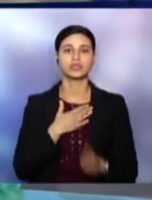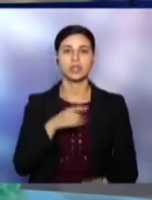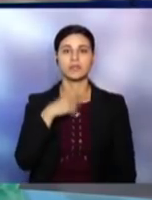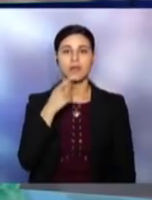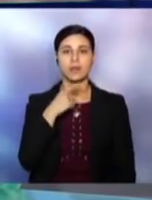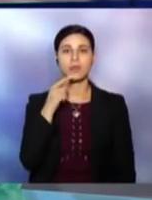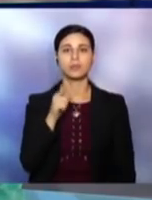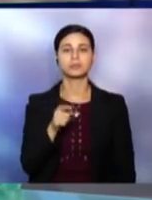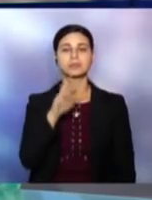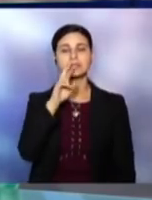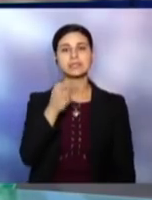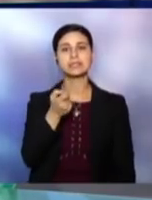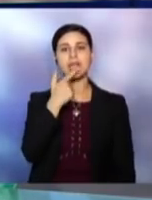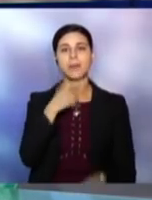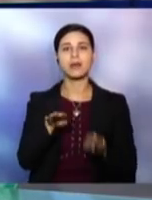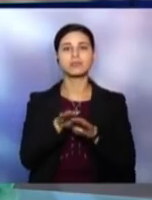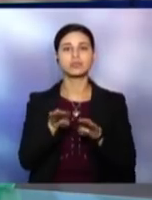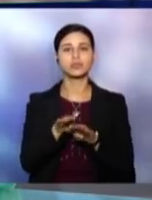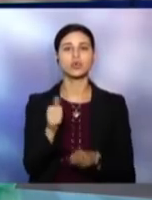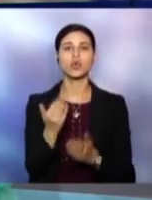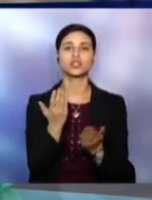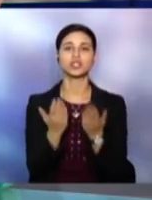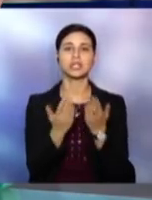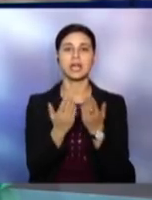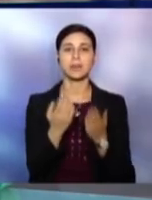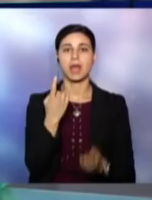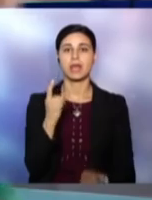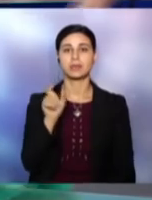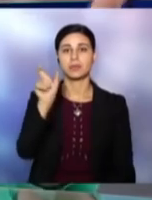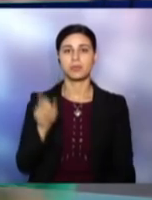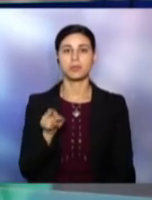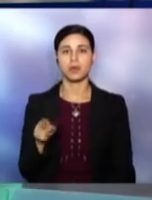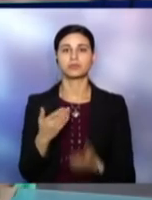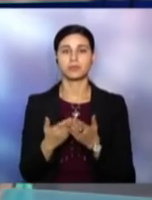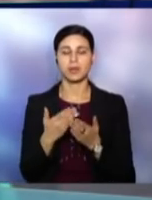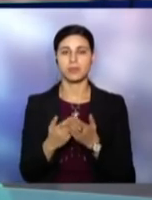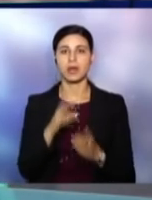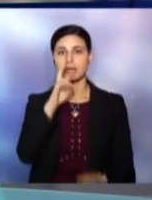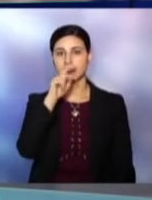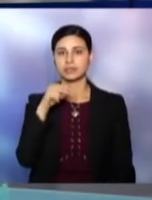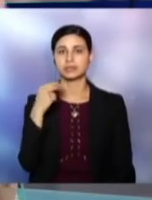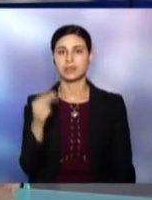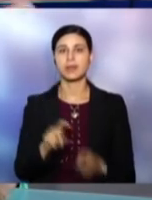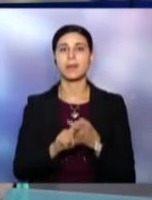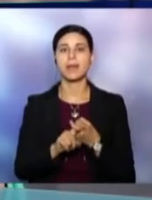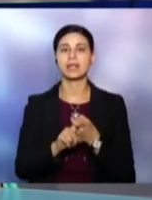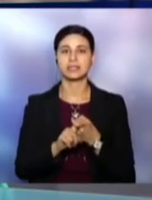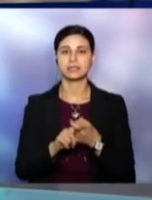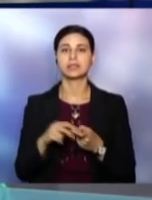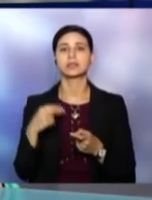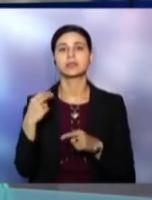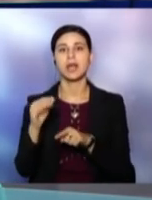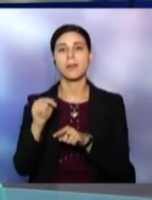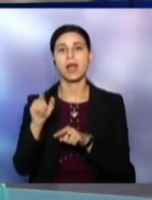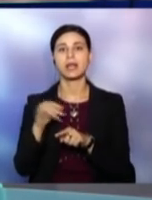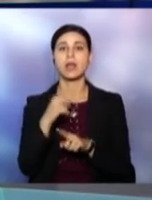პლაცებო კონტროლირებად კვლევას. რას გულისხმობ ამაში, როდესაც ერთ ბავშვს თქვათ დაავადებულს ბაქტერიული ინფექციით, აძლევენ ფაქს,